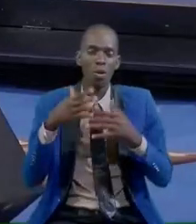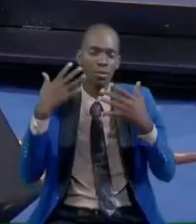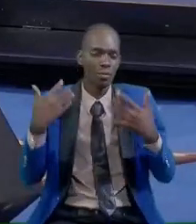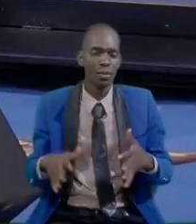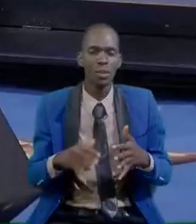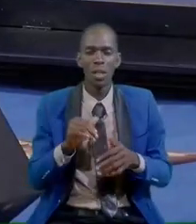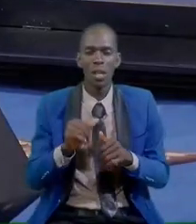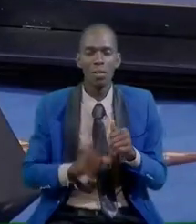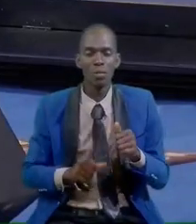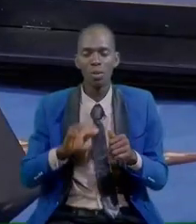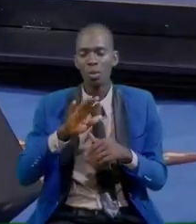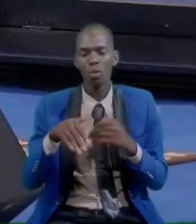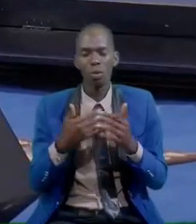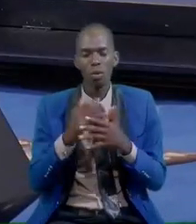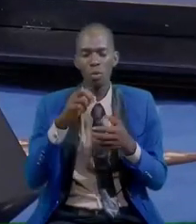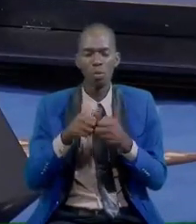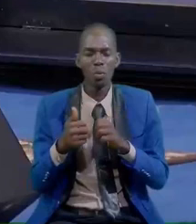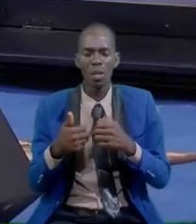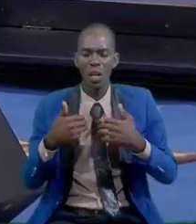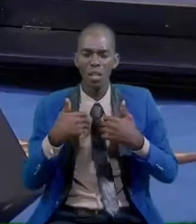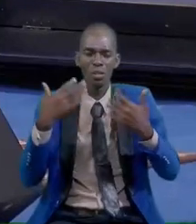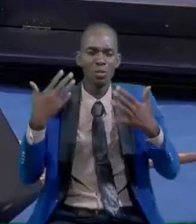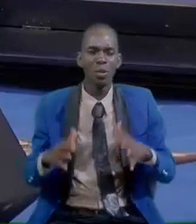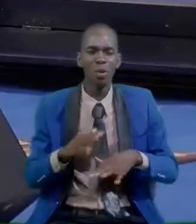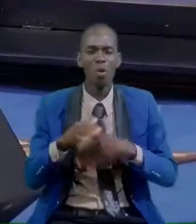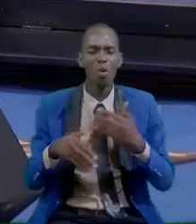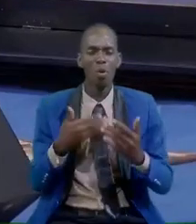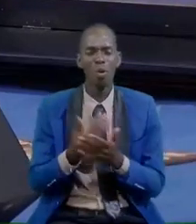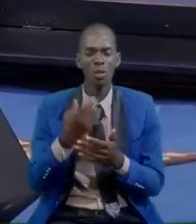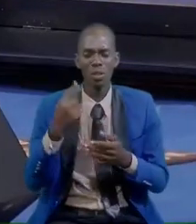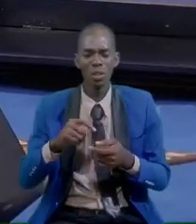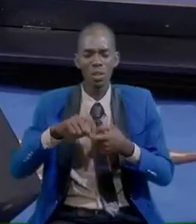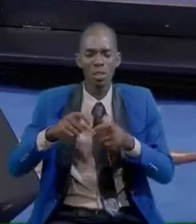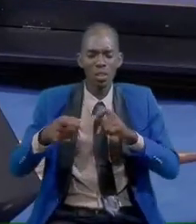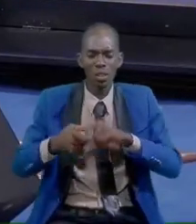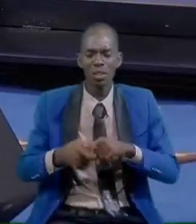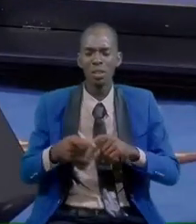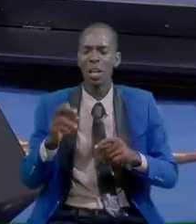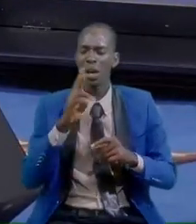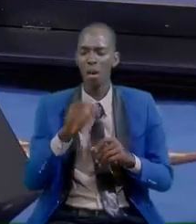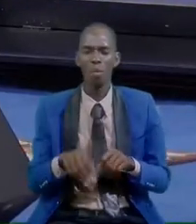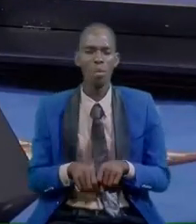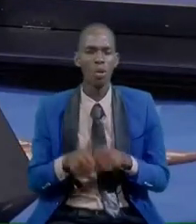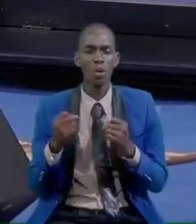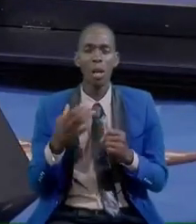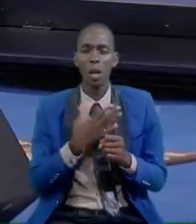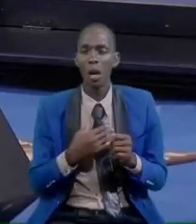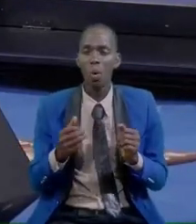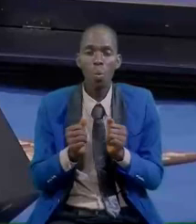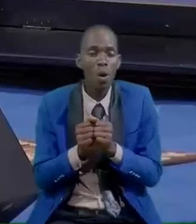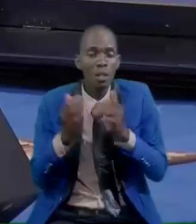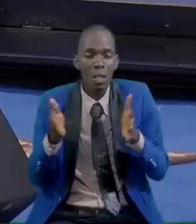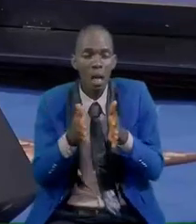et que tous tes problèmes sont terminés et toutes les chaînes étaient brisées sans rien